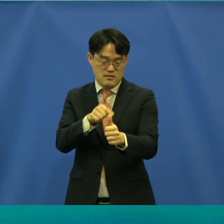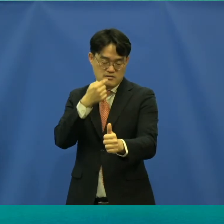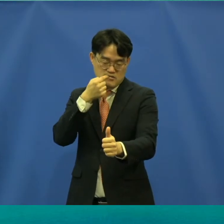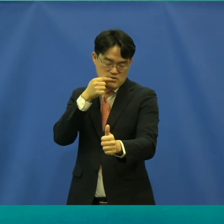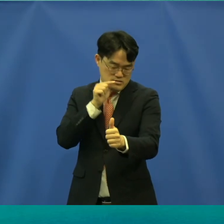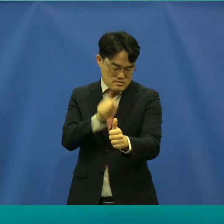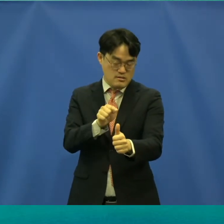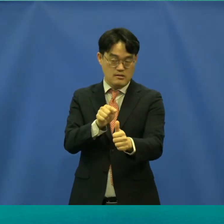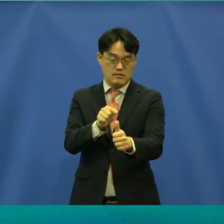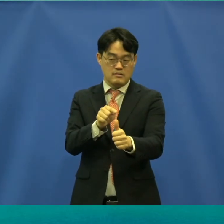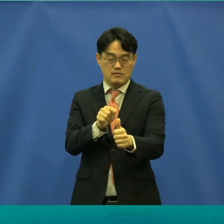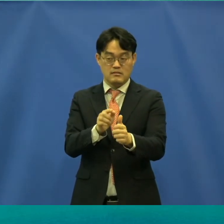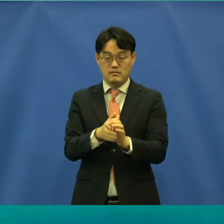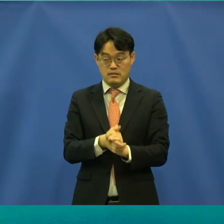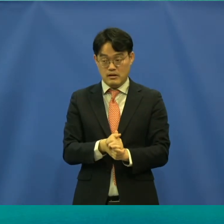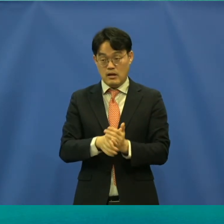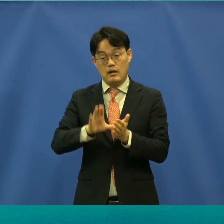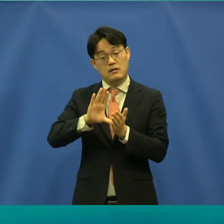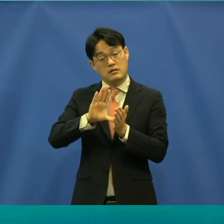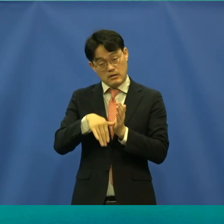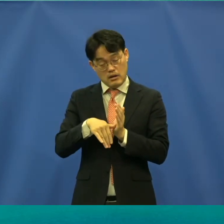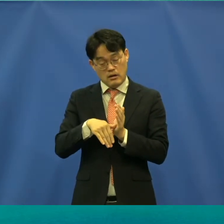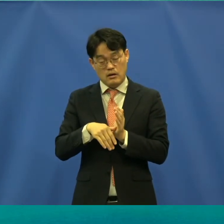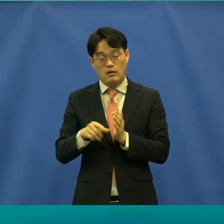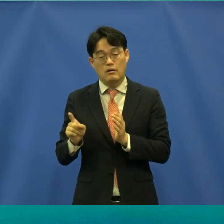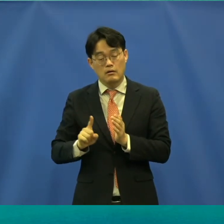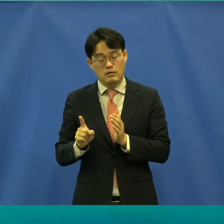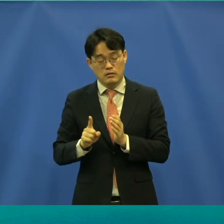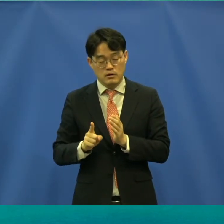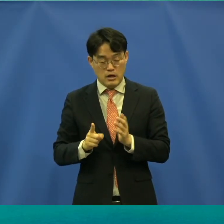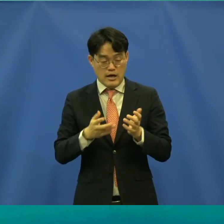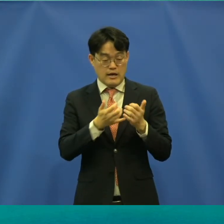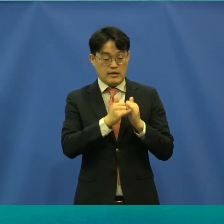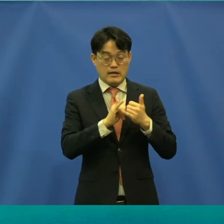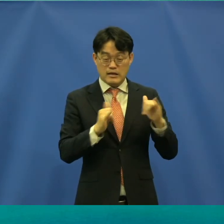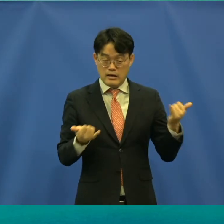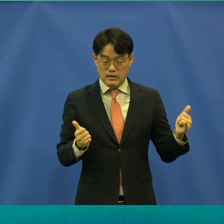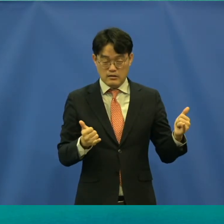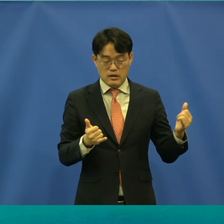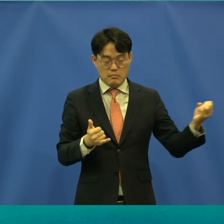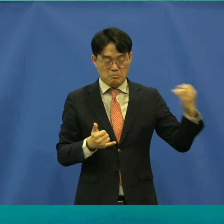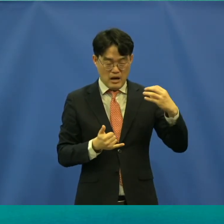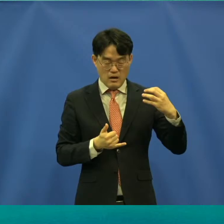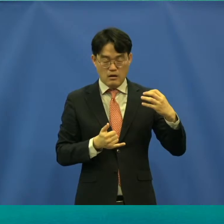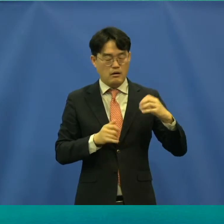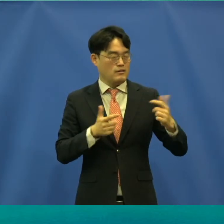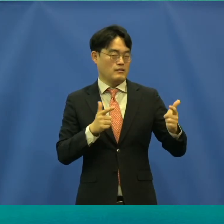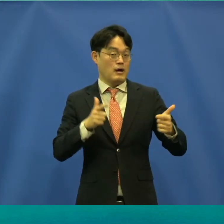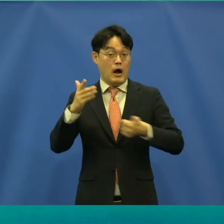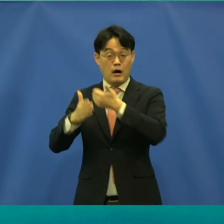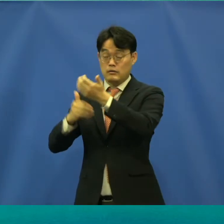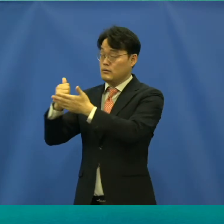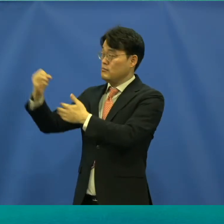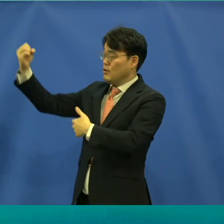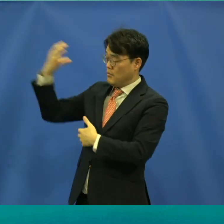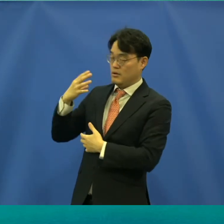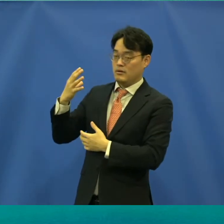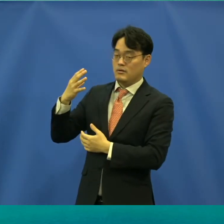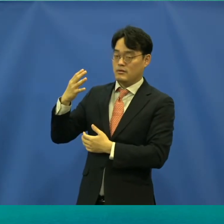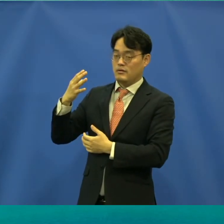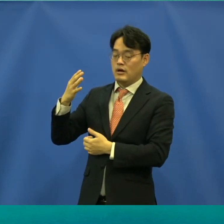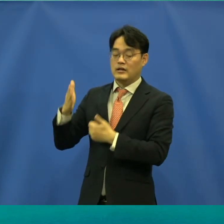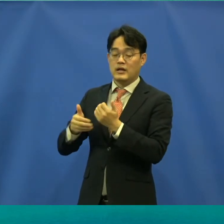말씀은 인간의 사상이나 이념과 신념과 비교가 안 됩니다. 하나님의 말씀은 그냥 주어진 권면이